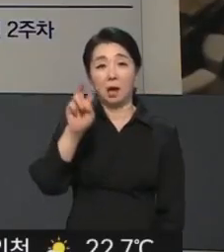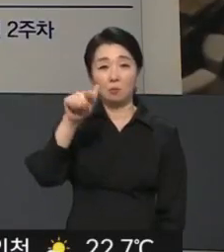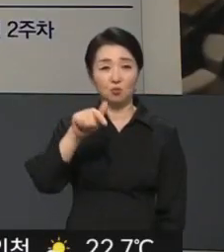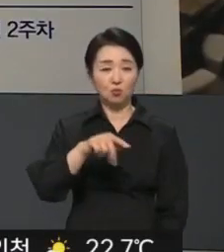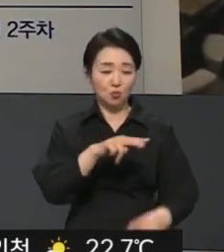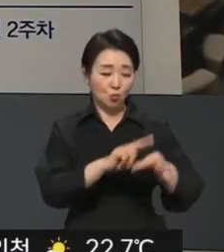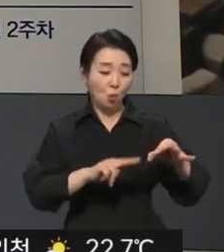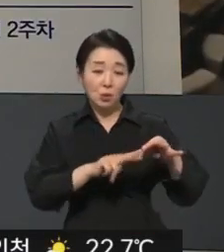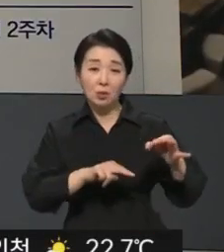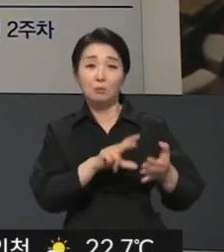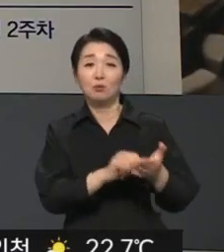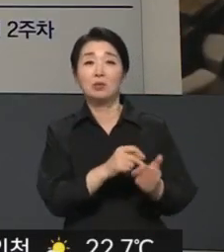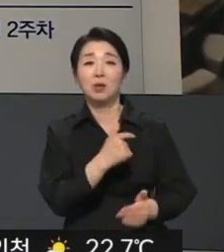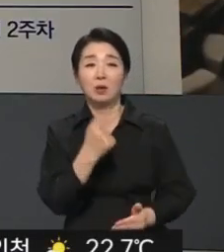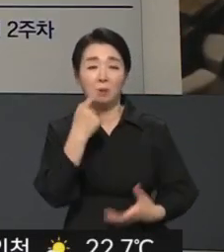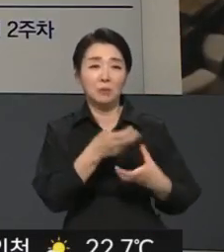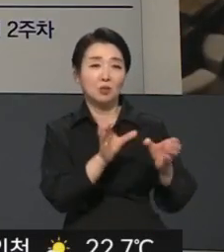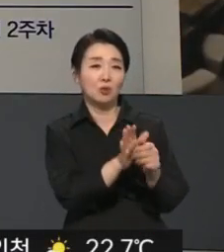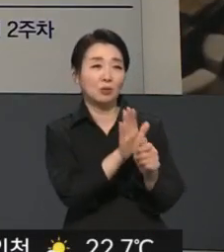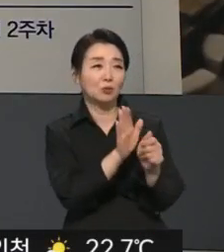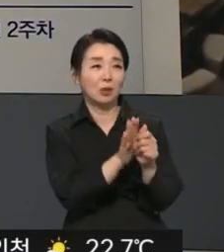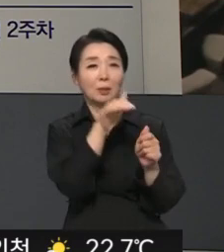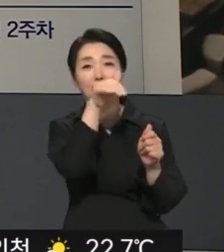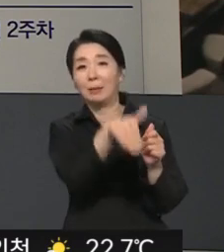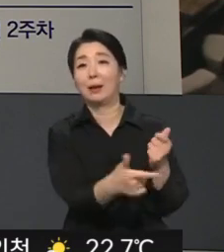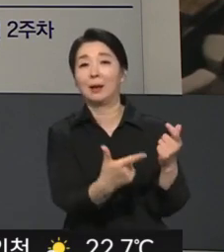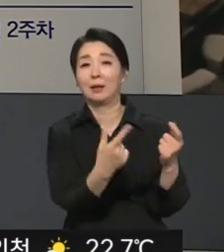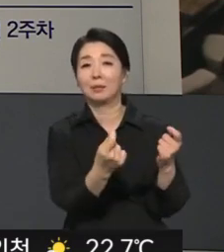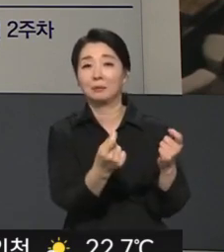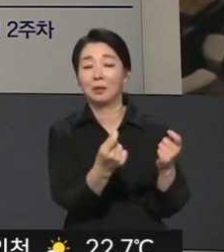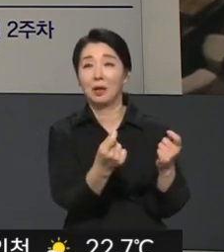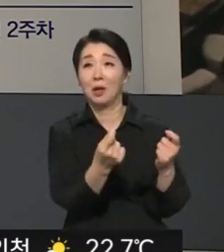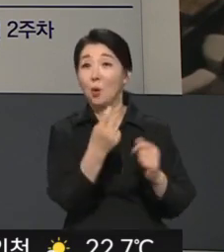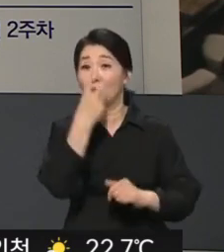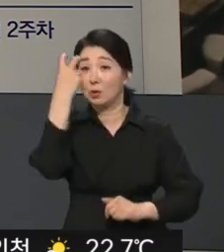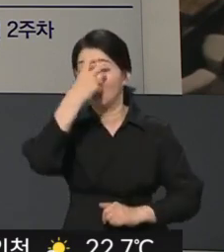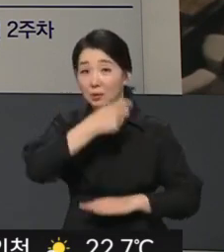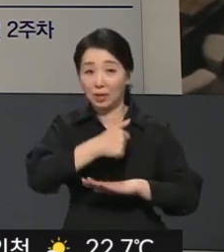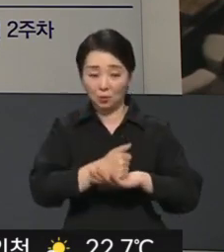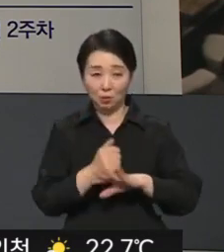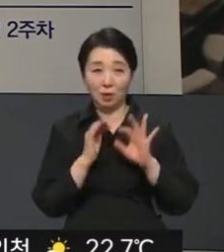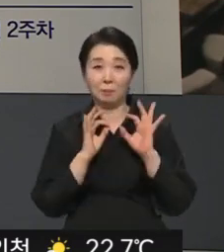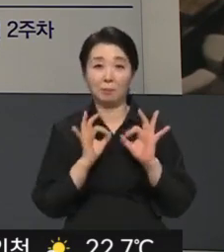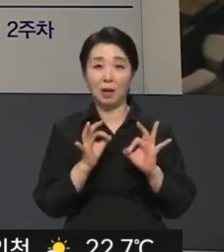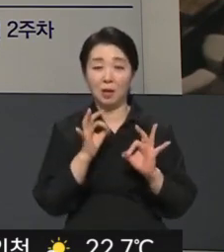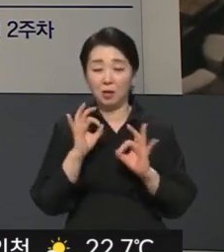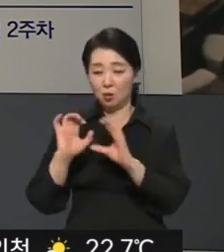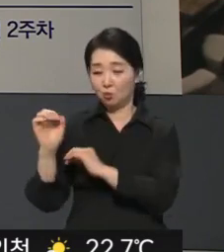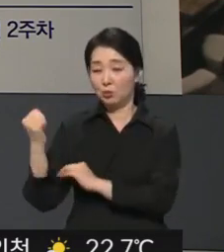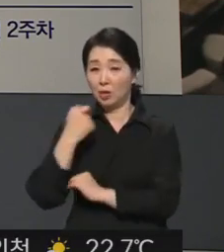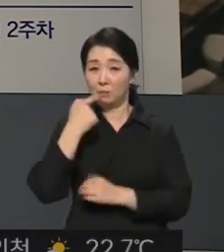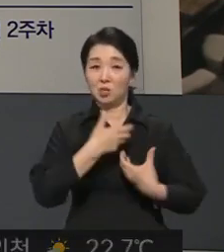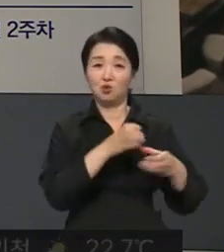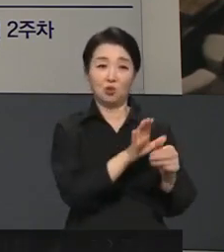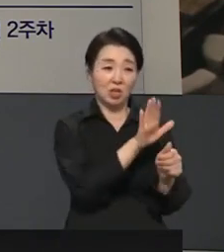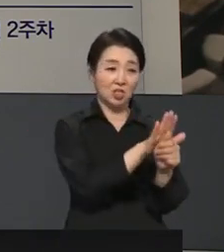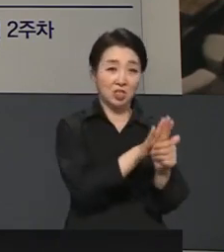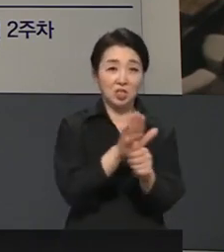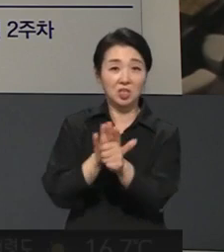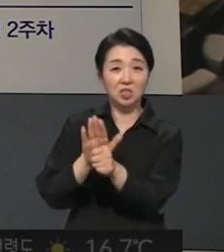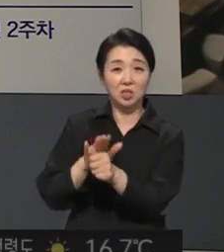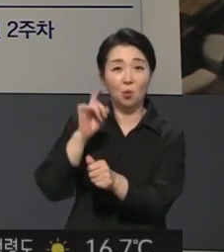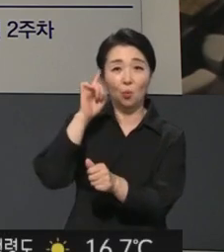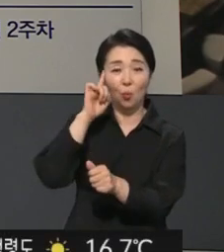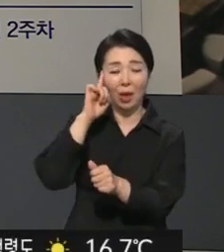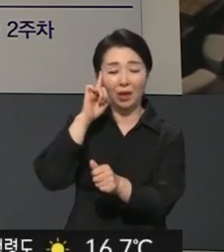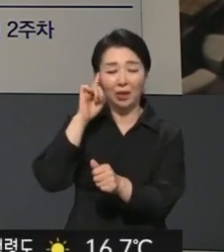민주당 지지율에도 일부 반영이 된 걸로 보이는데요. 오늘자 리얼미터 조사 결과에 따르면 국민의힘과 민주당의 지지율은 오히려